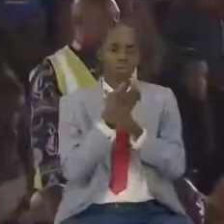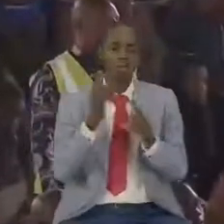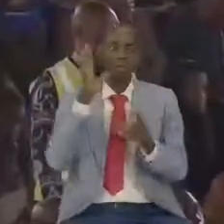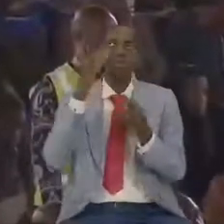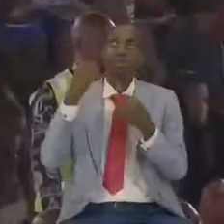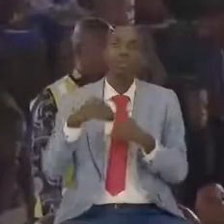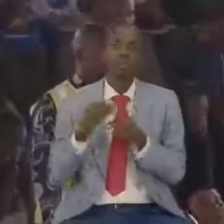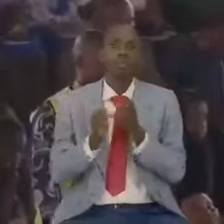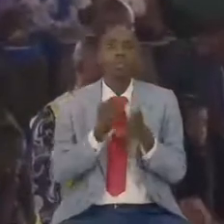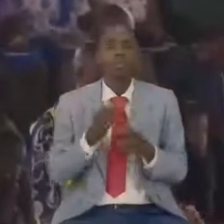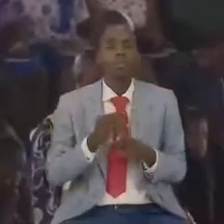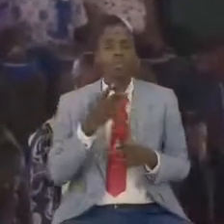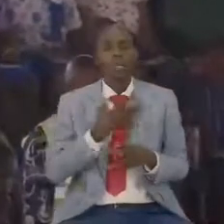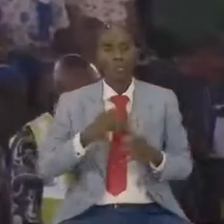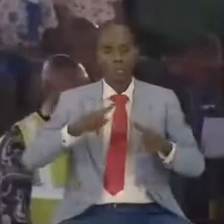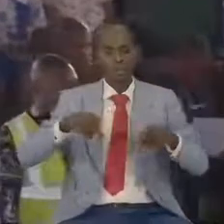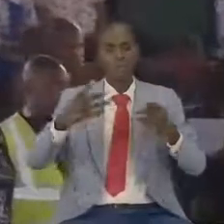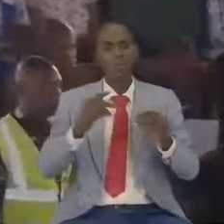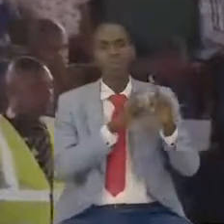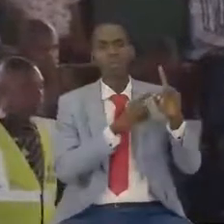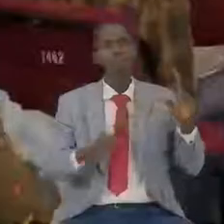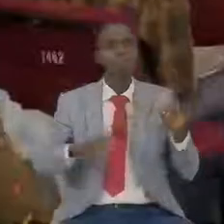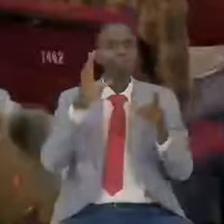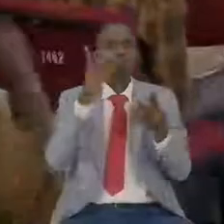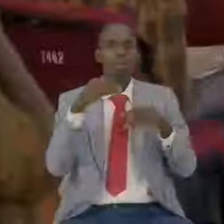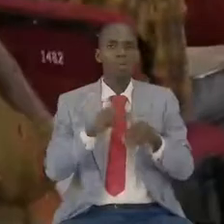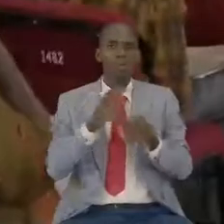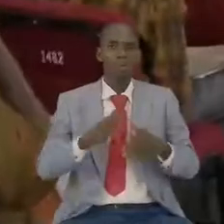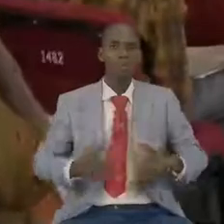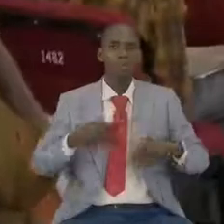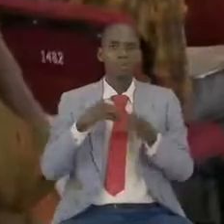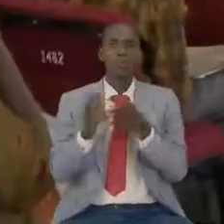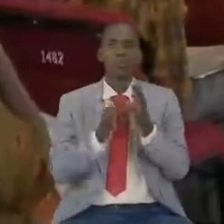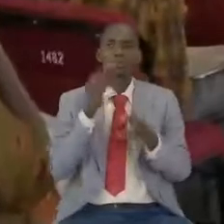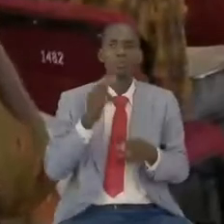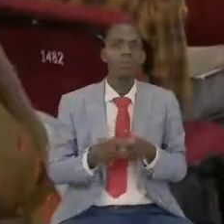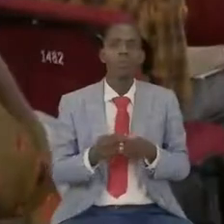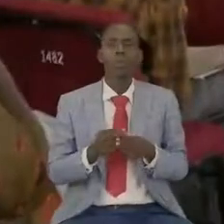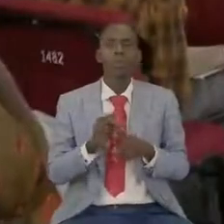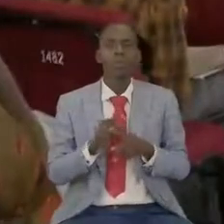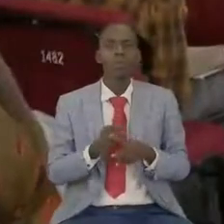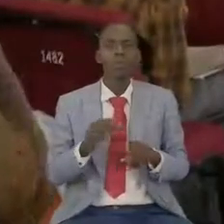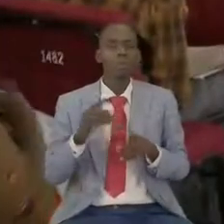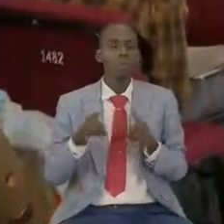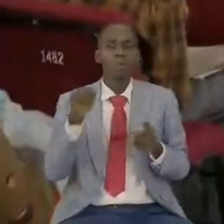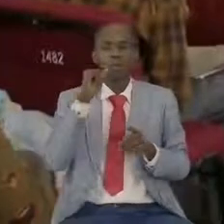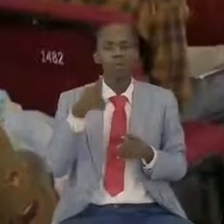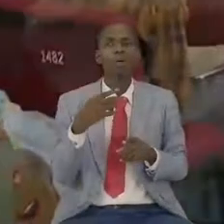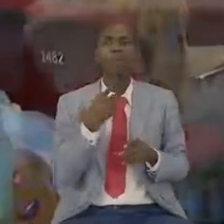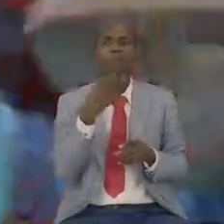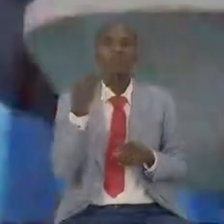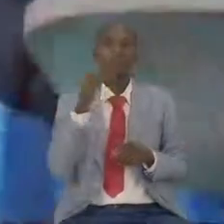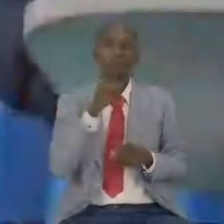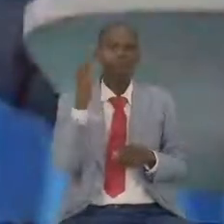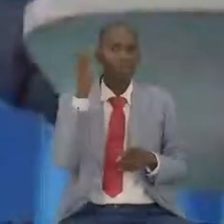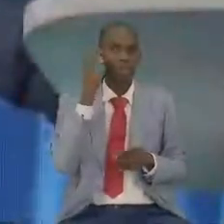viendra. Et la provision du Seigneur viendra dans ta vie au nom de Jésus. On n'entendait pas sa